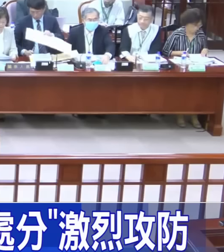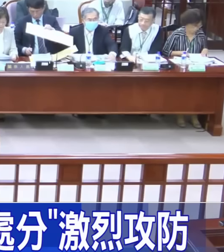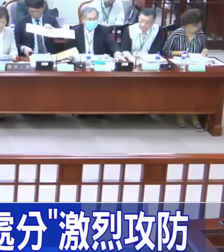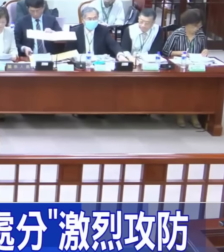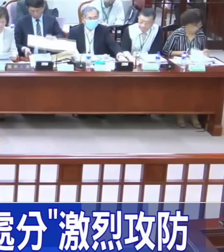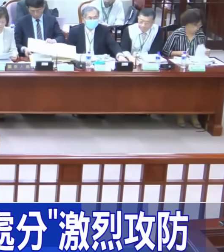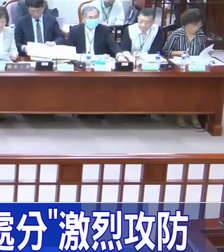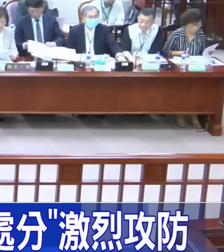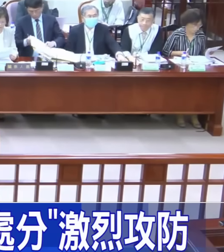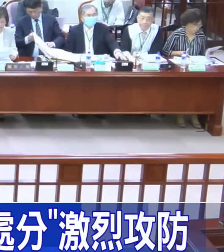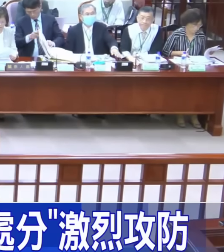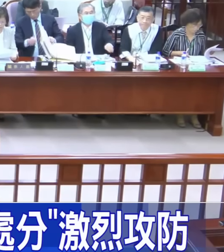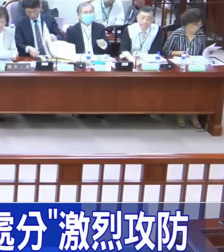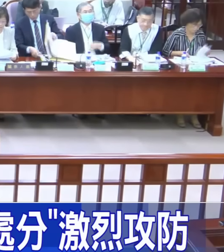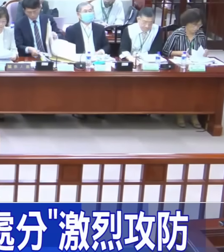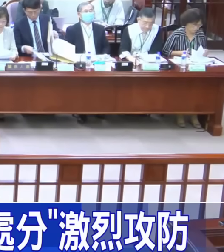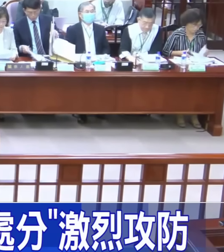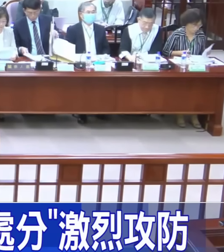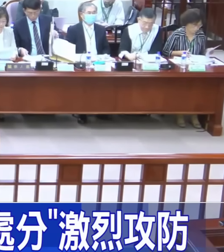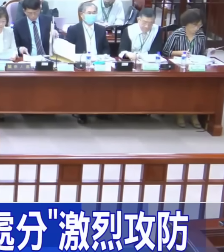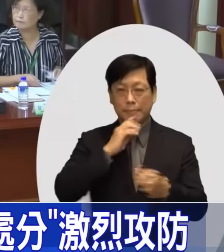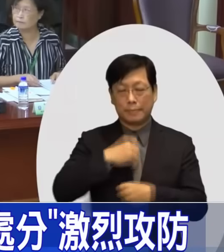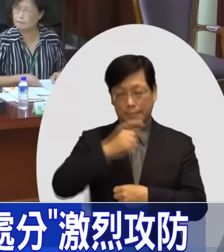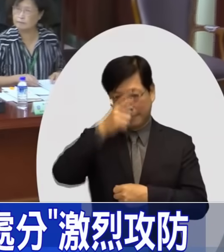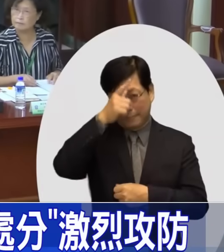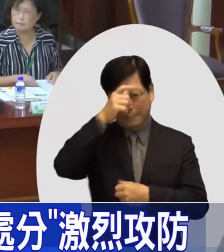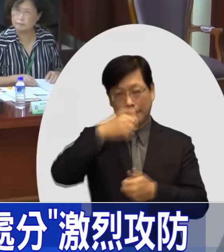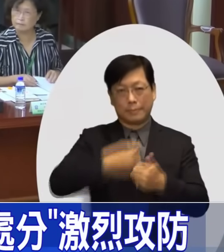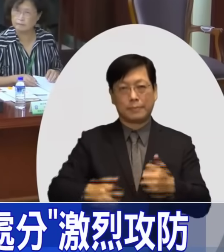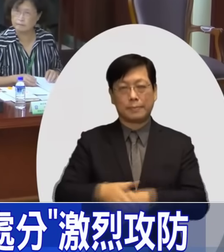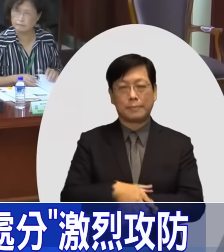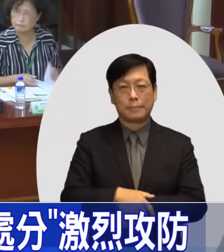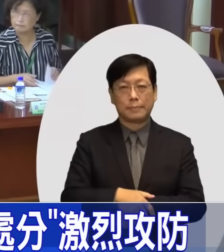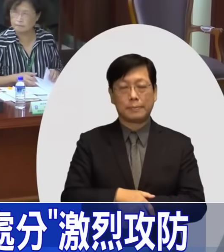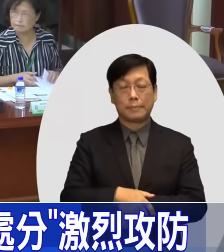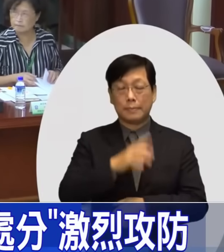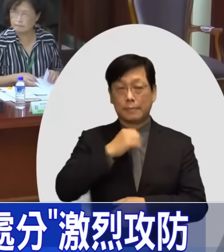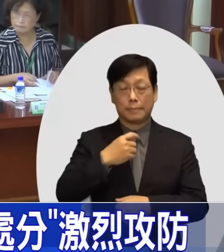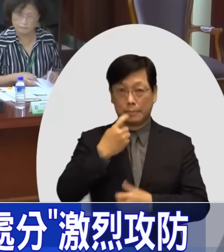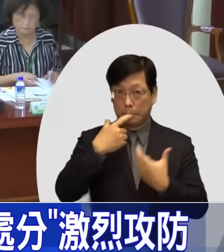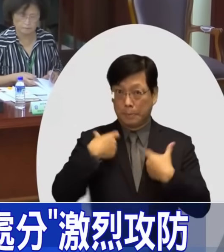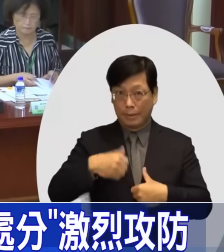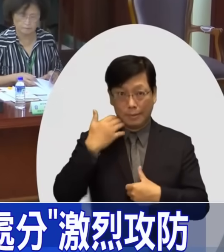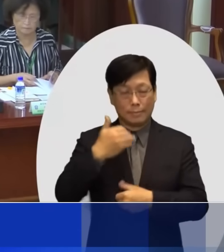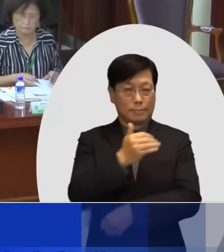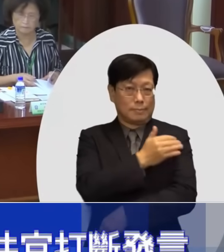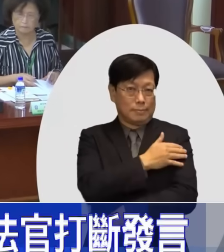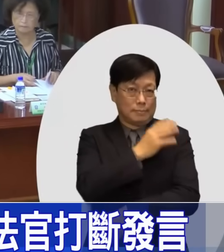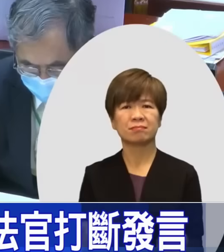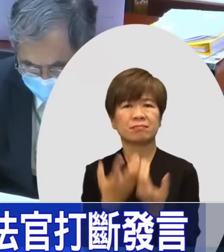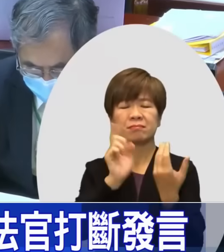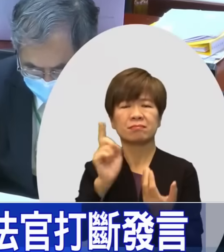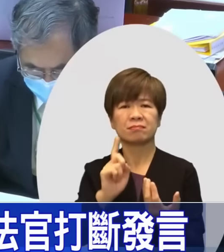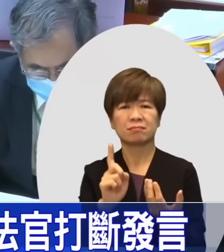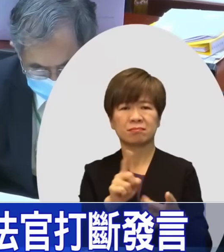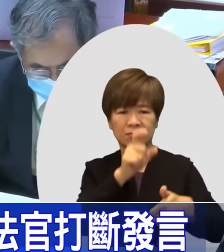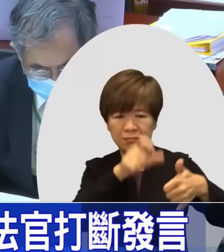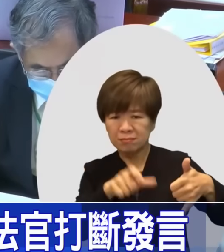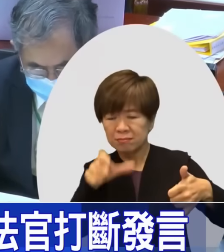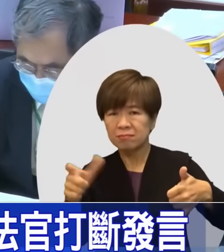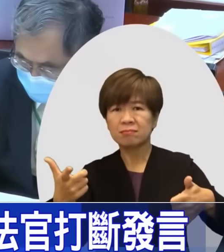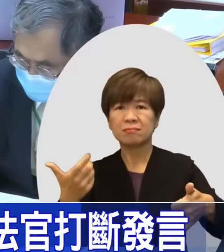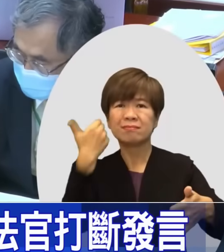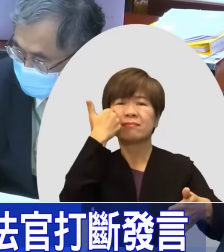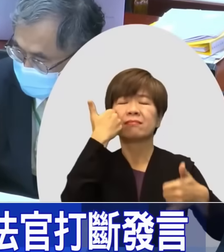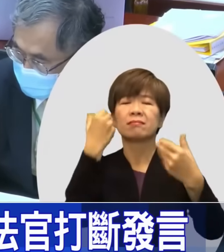权修法是否暂时处分召开准备程序庭，立法院代表民众党团总召黄国超因为论述超时，大法官四度